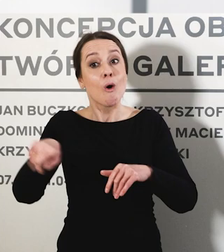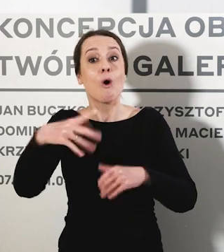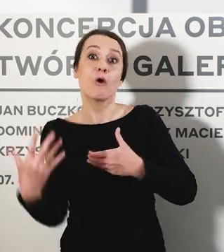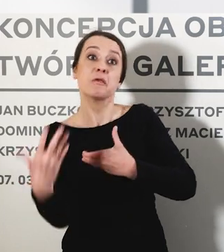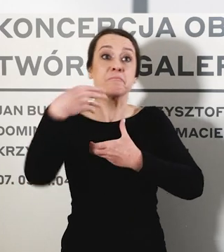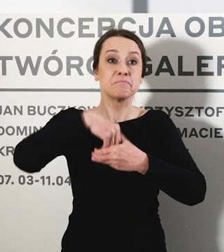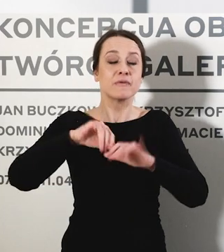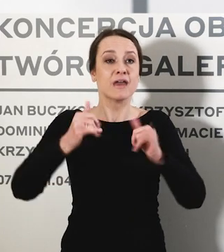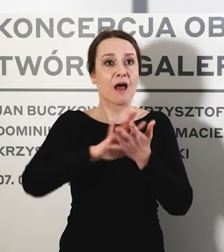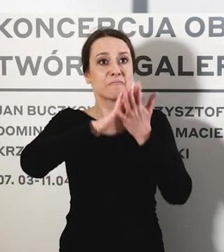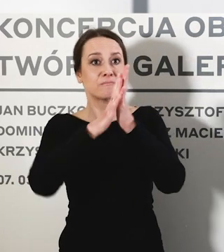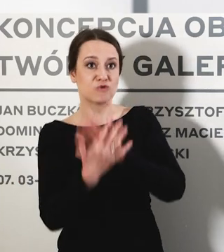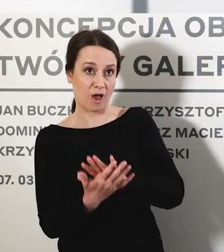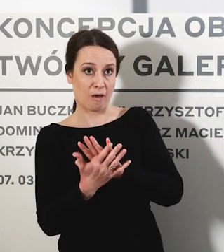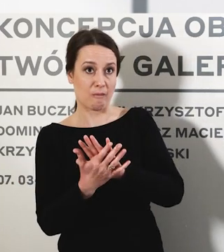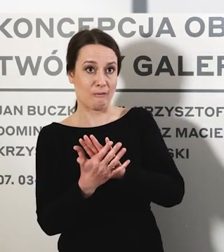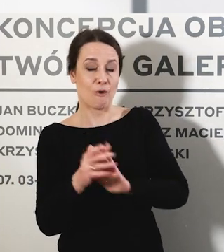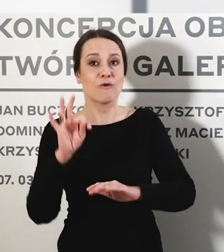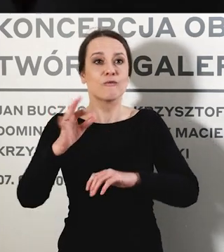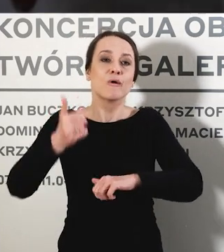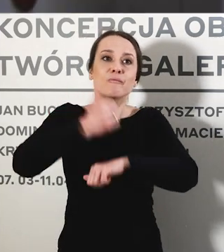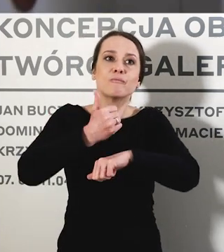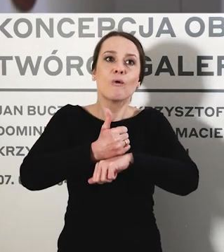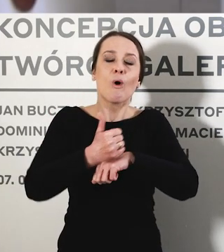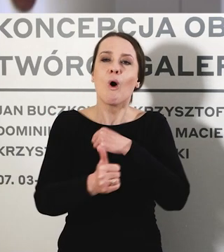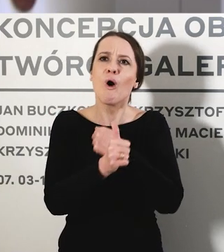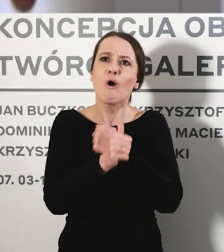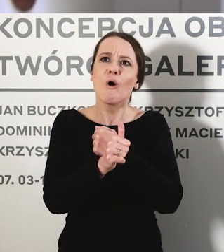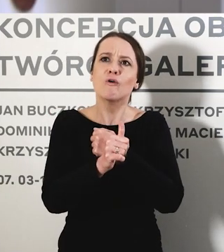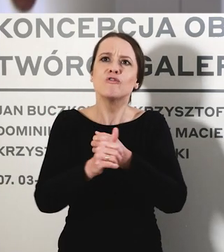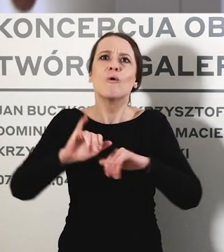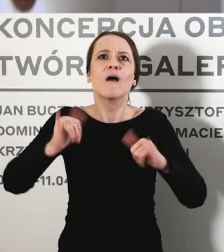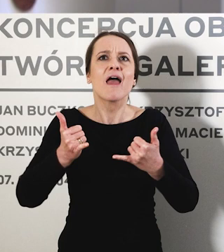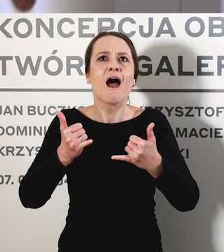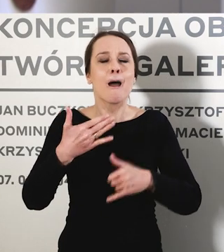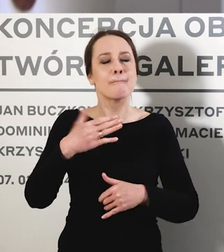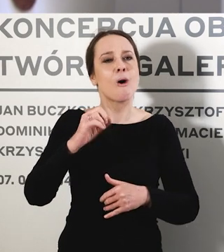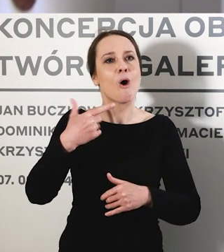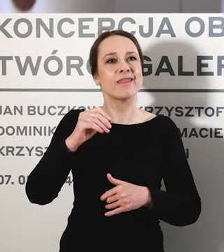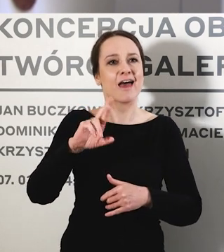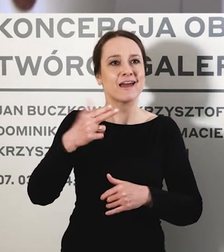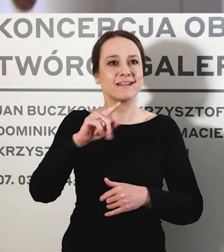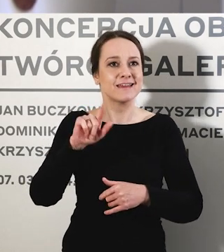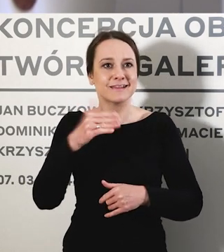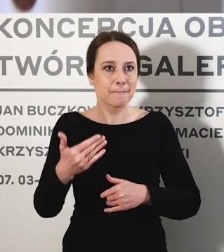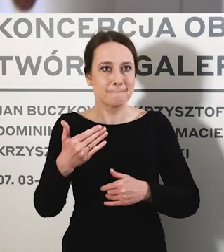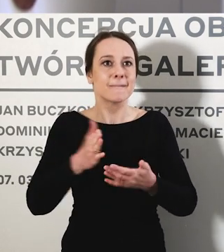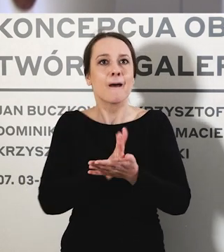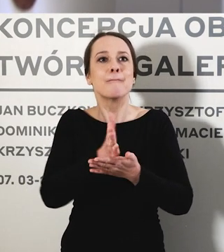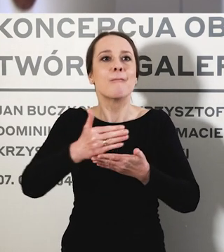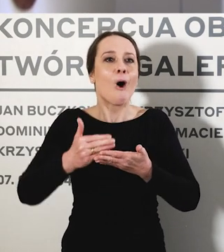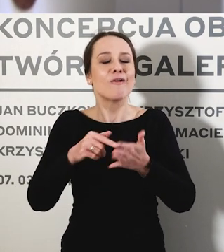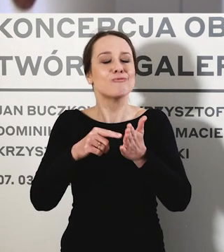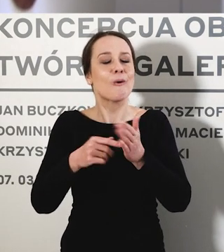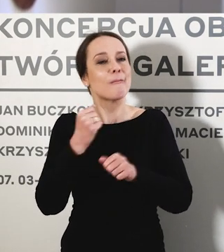proponując własne stanowisko oparte w pewnym stopniu na modelu modernistycznym była to pewnego rodzaju praca u podstaw